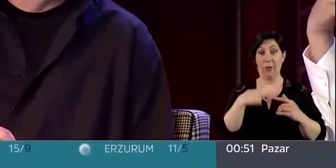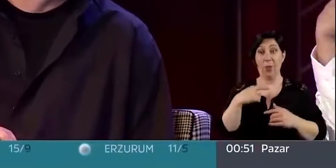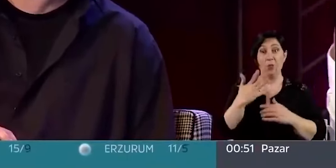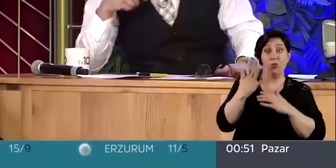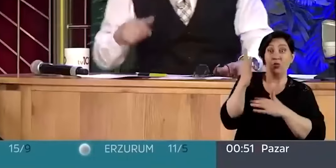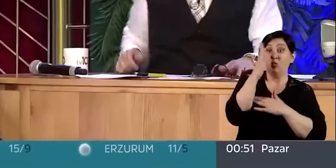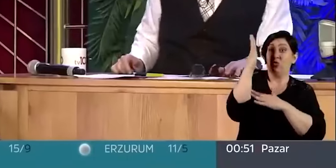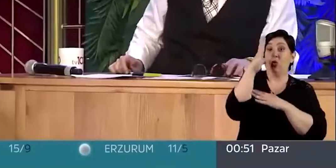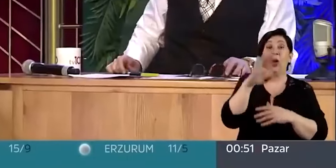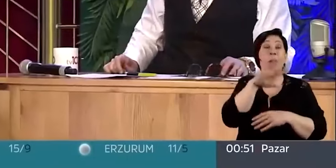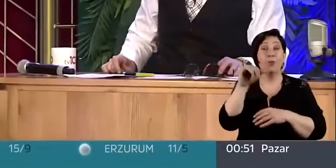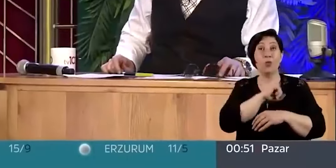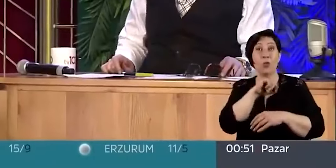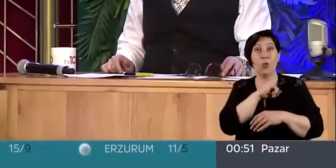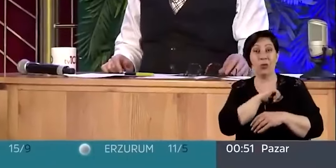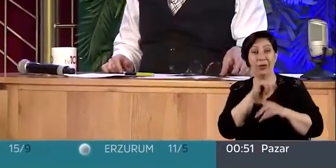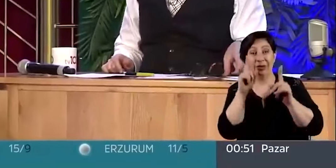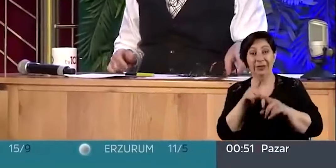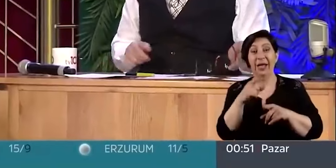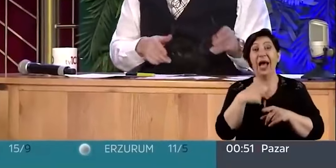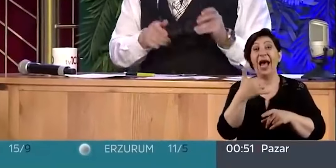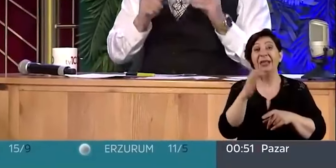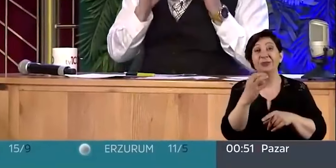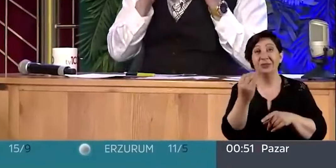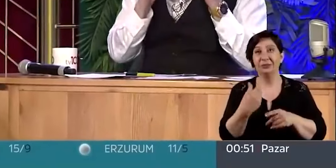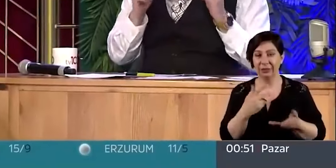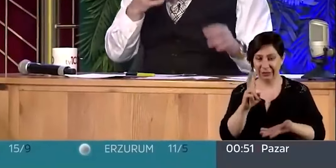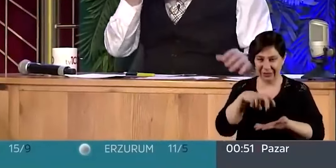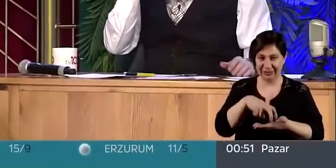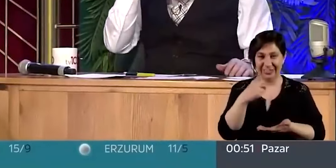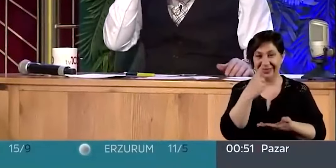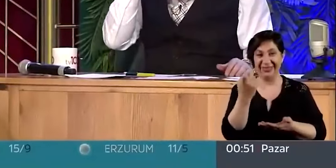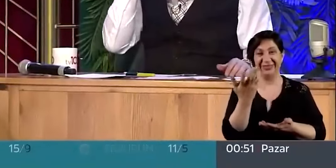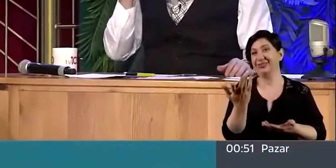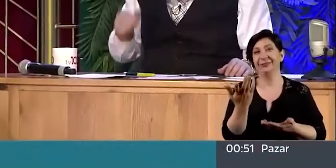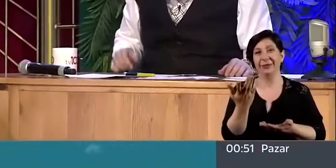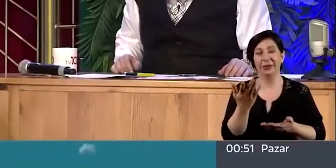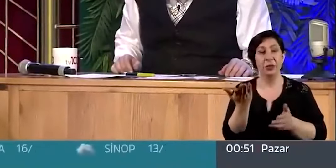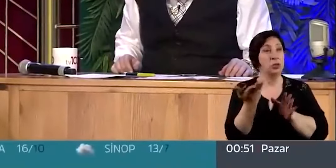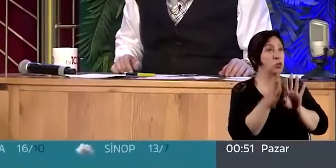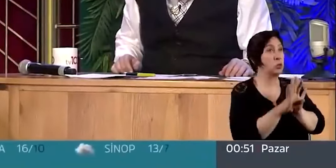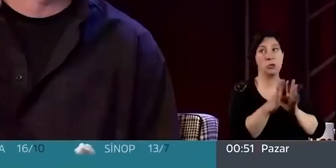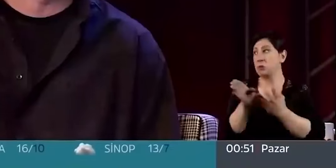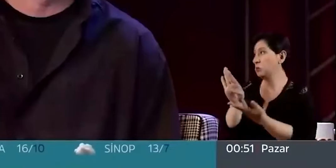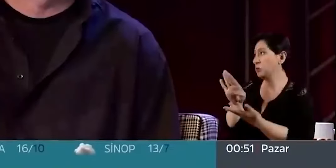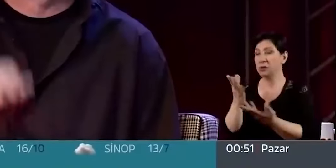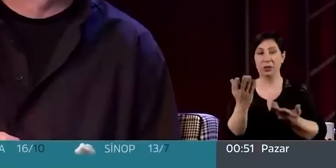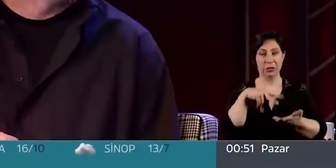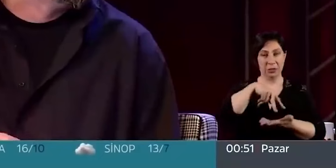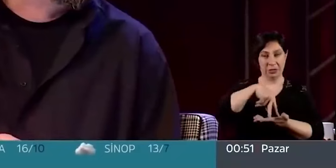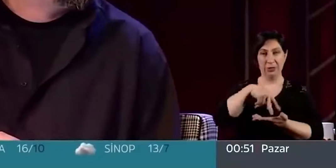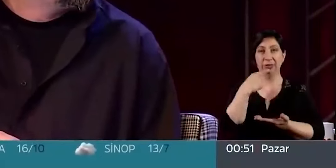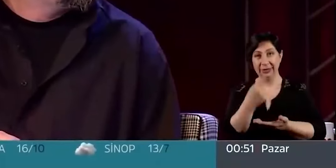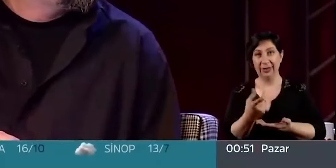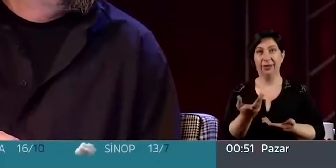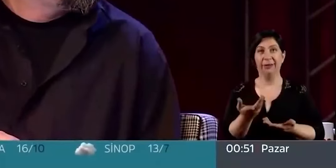korkuyorlar. Korkuyorlar bence. Yani ben olsam kalkmam. 60 lira para vermişim diye kalkıyor. Yani. Ama etkileyicisin. Niye sağa dönüyorsun? Ama etkileyicisin. Azıcık dik dursana hayata